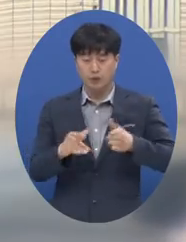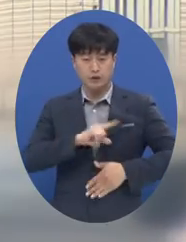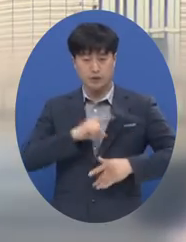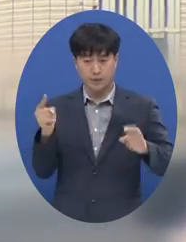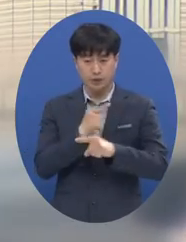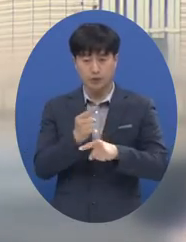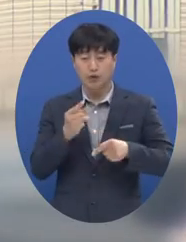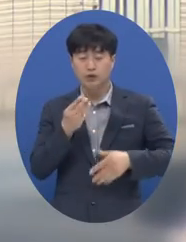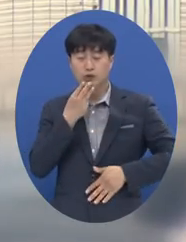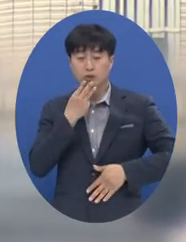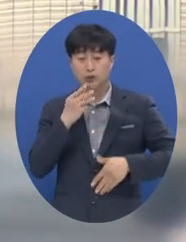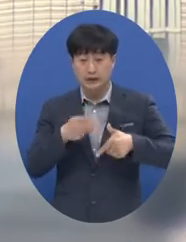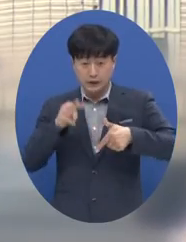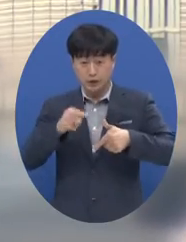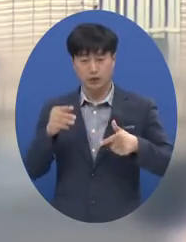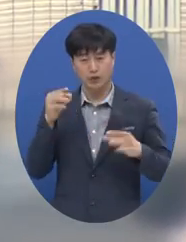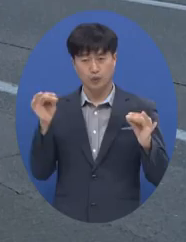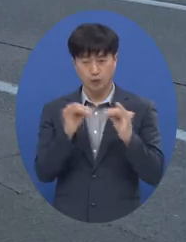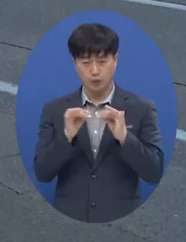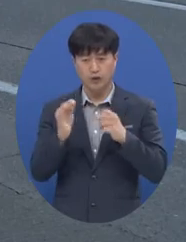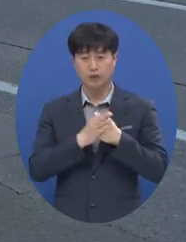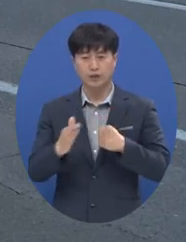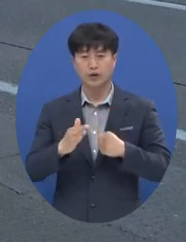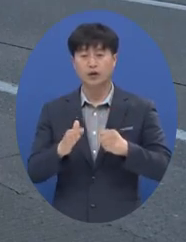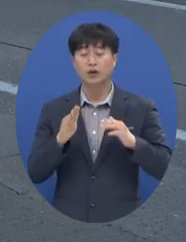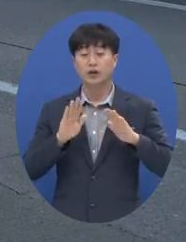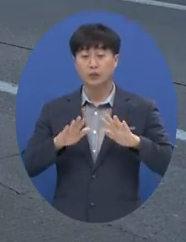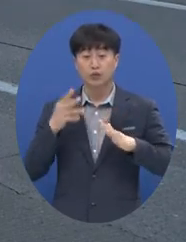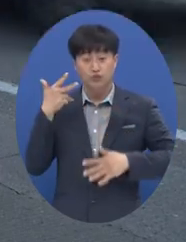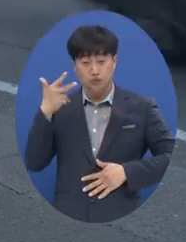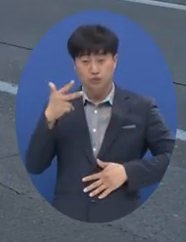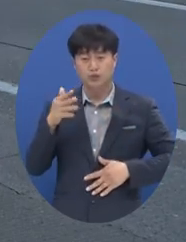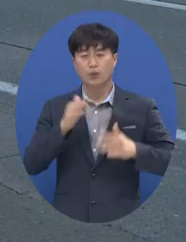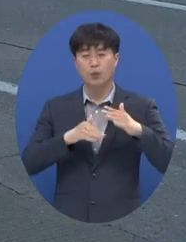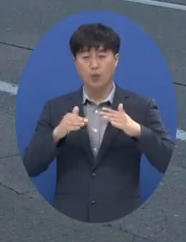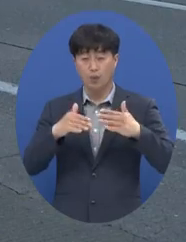개정에 서울시, 인천시가 모두 동의함에 따라 이번 주 중으로